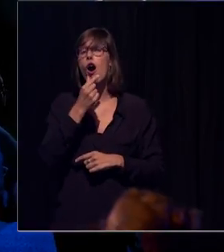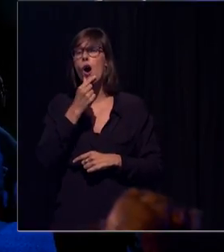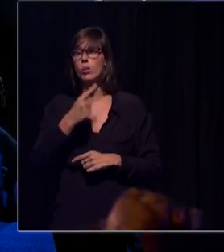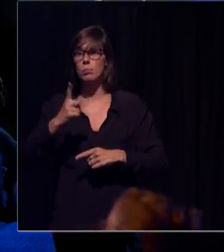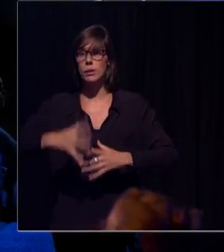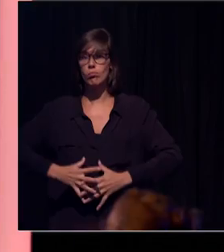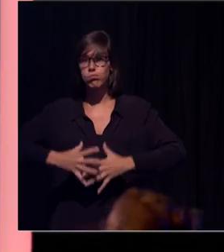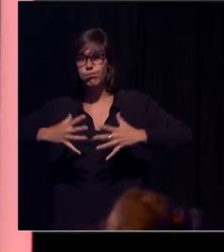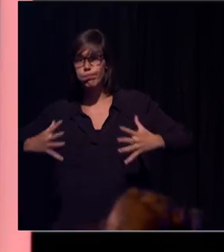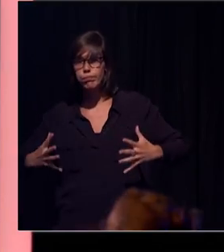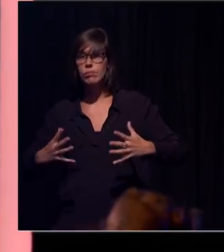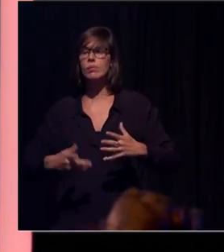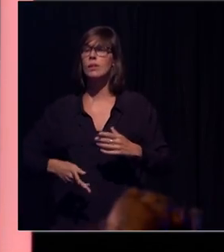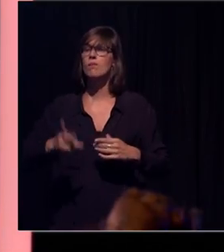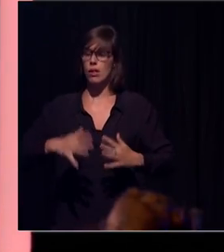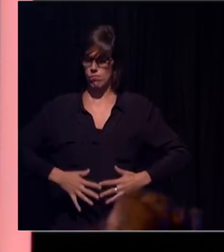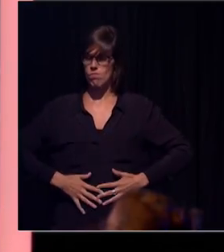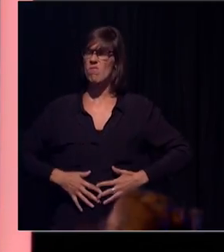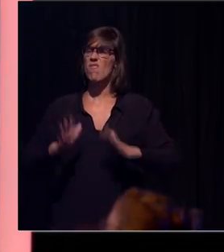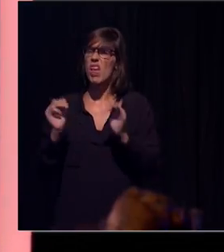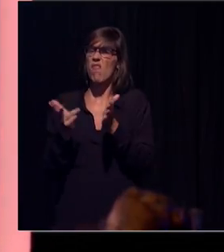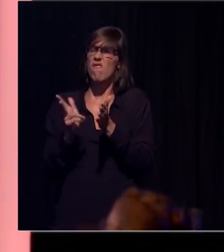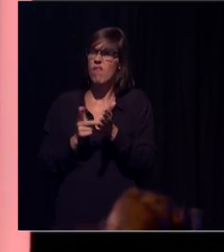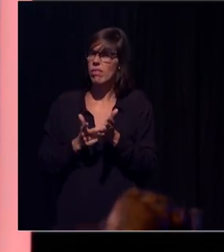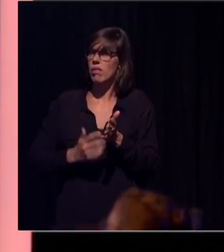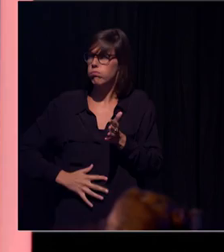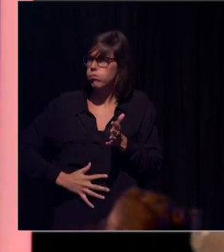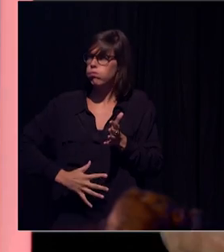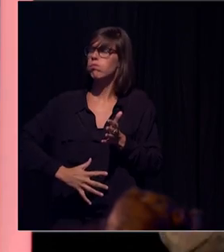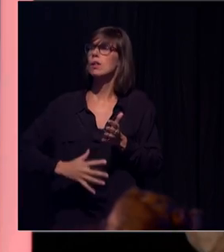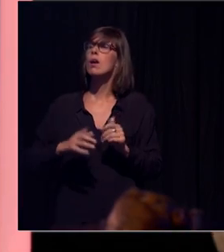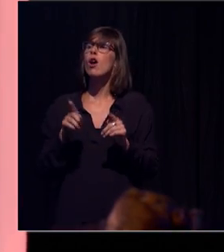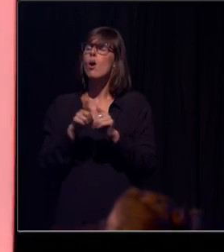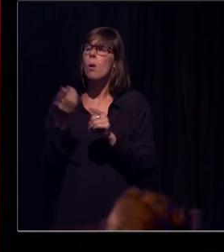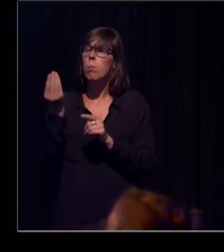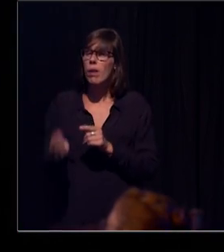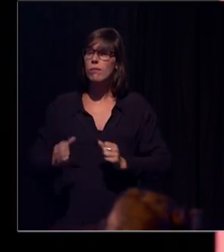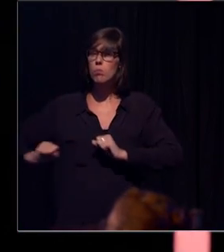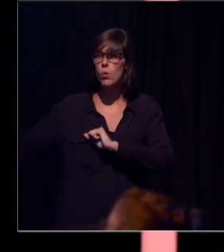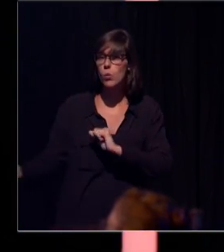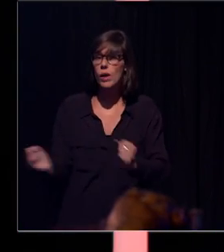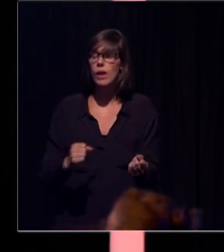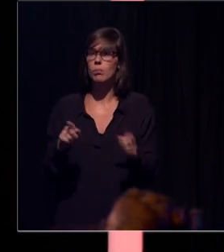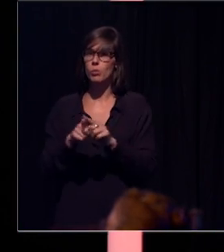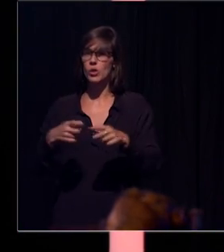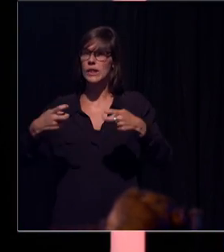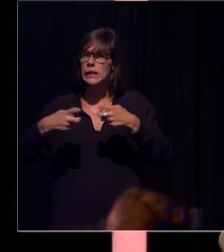terugzetten om u uit te leggen hoe type 2 diabetes ontstaat. Wanneer we ouder worden,